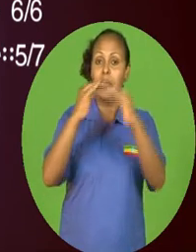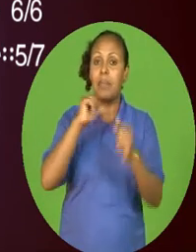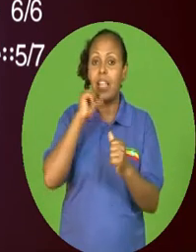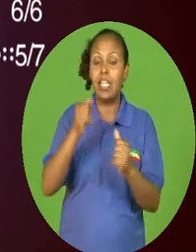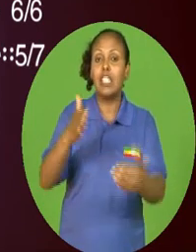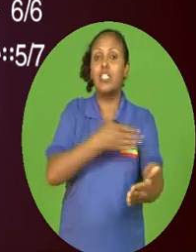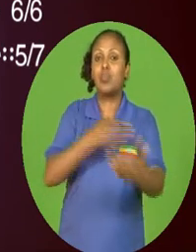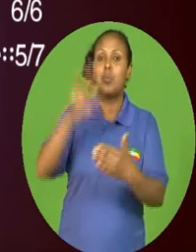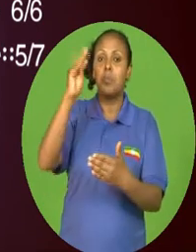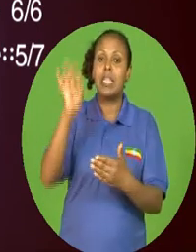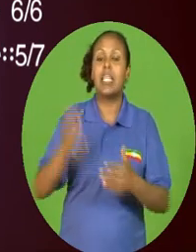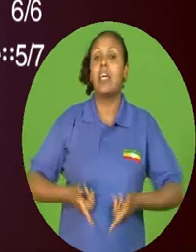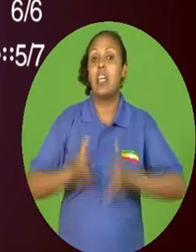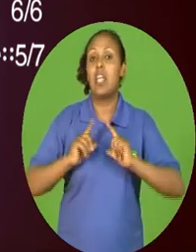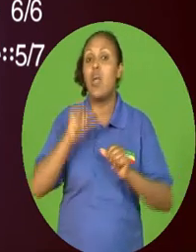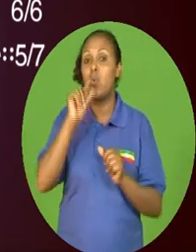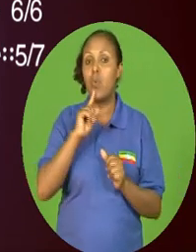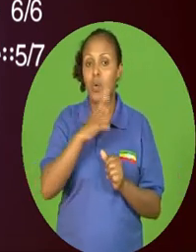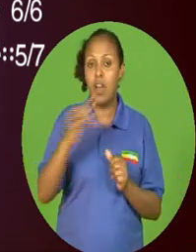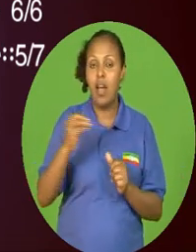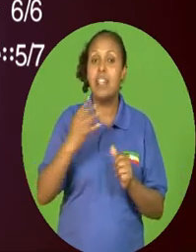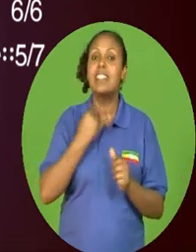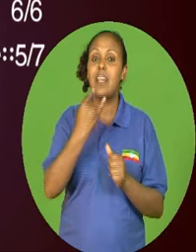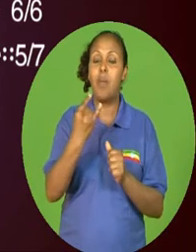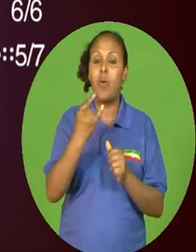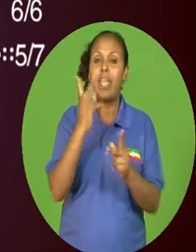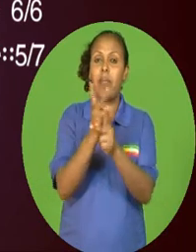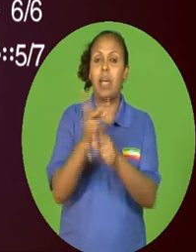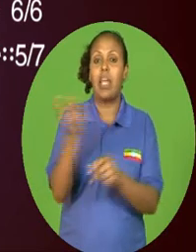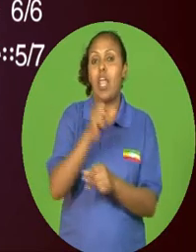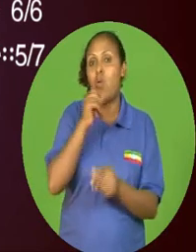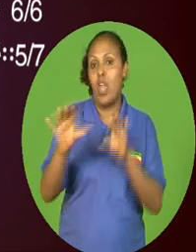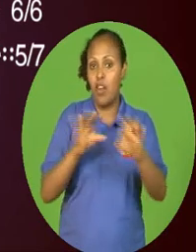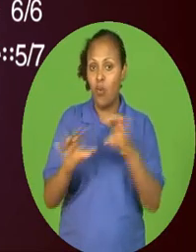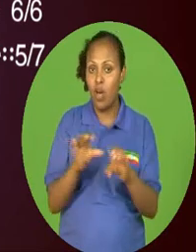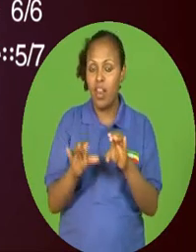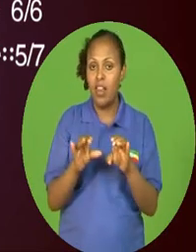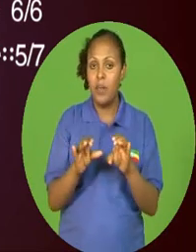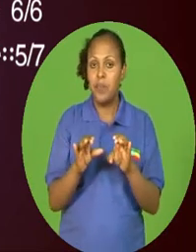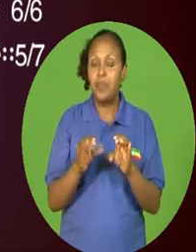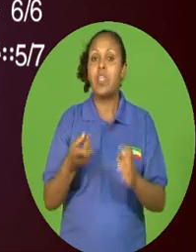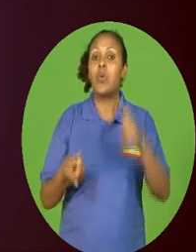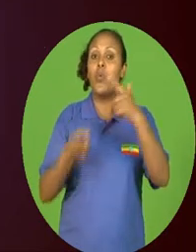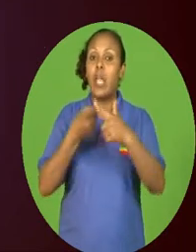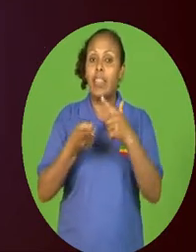የቀለማት አለመመጣጠን ግጥሙ ምት እንዳይኖረውና ዜማውን የጠበቀ እንዳይሆን ያደርገዋል።